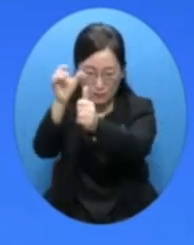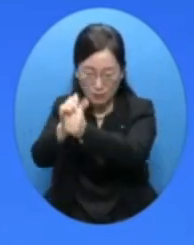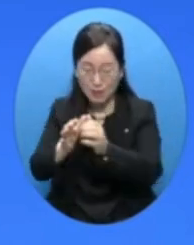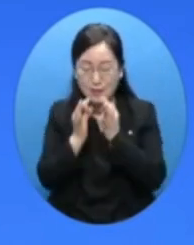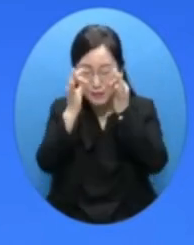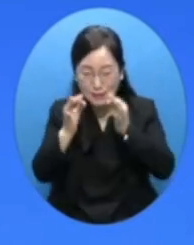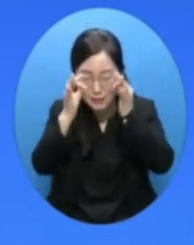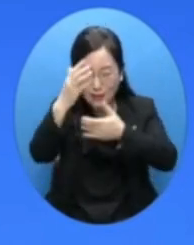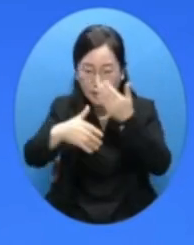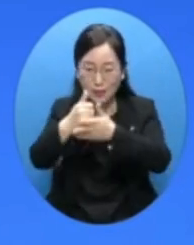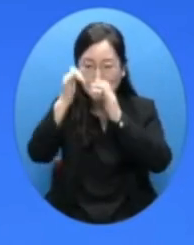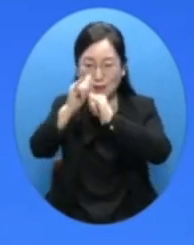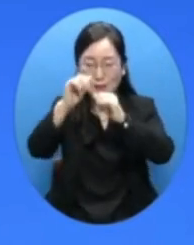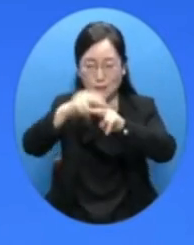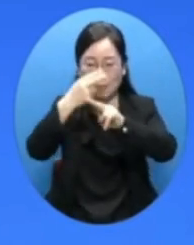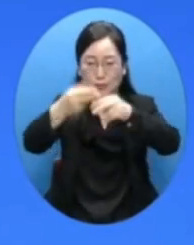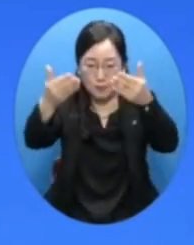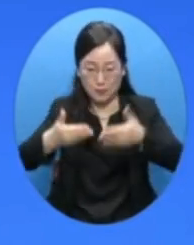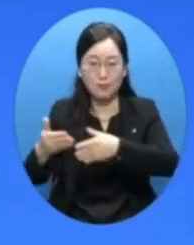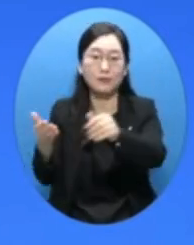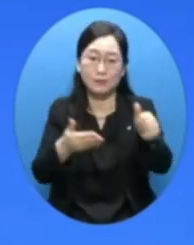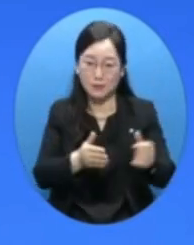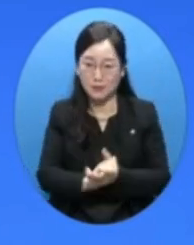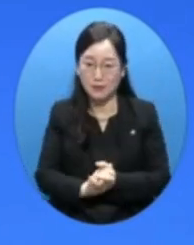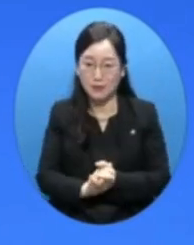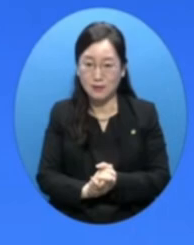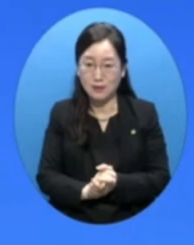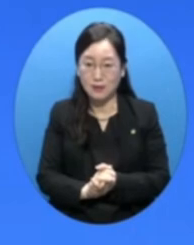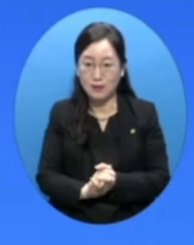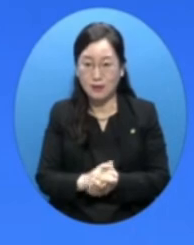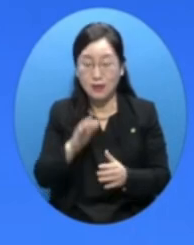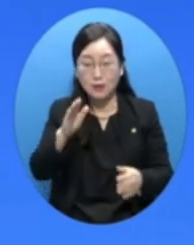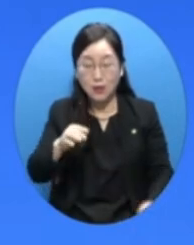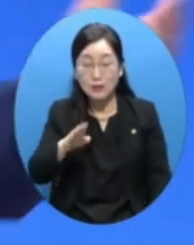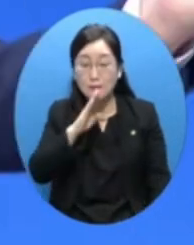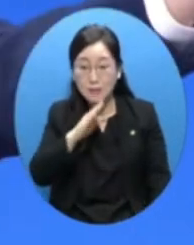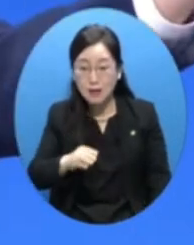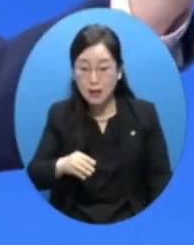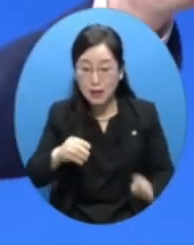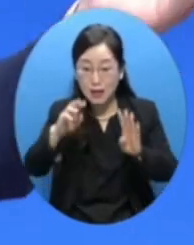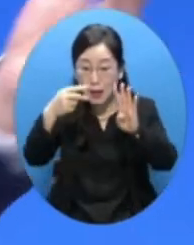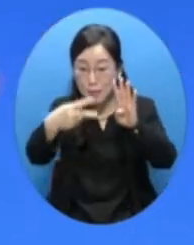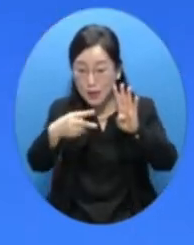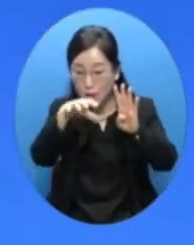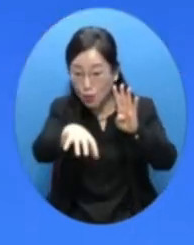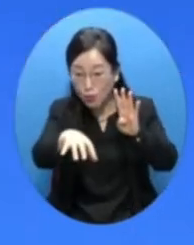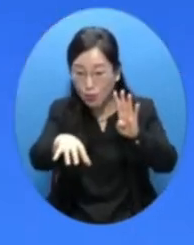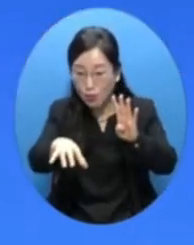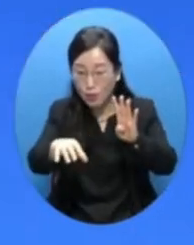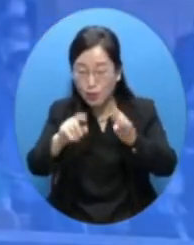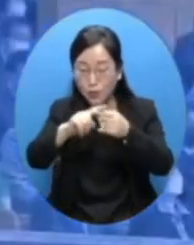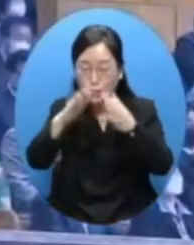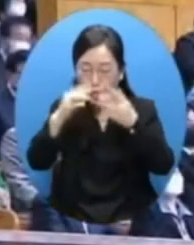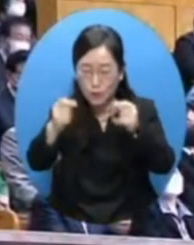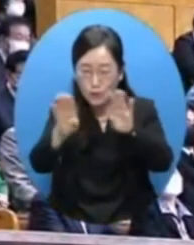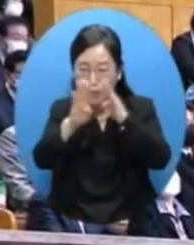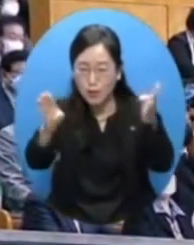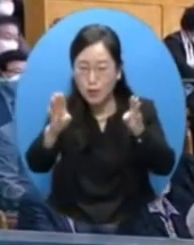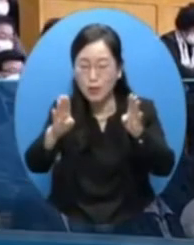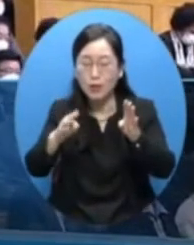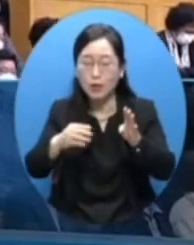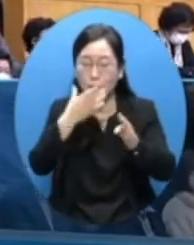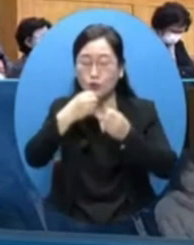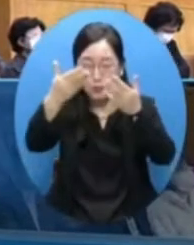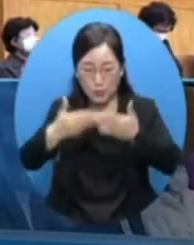하나님의 상급을 받는 여러분 모두가 되기를 바랍니다. 그렇게 되면 빌라델비아 교회처럼 열린 문의 복을 받게 되는 것입니다. 계시록 3장